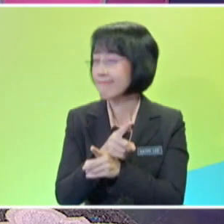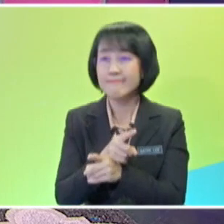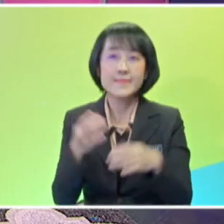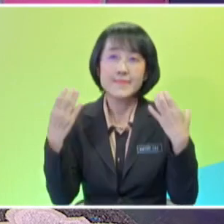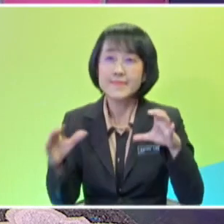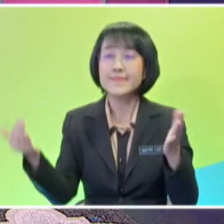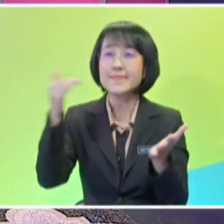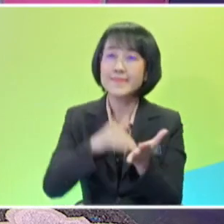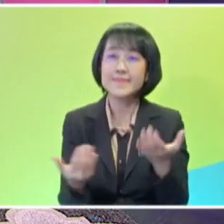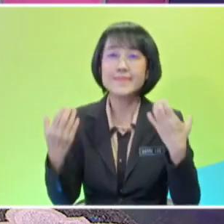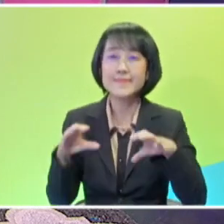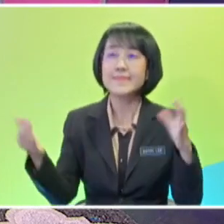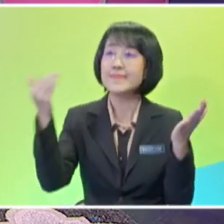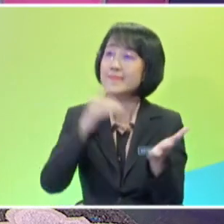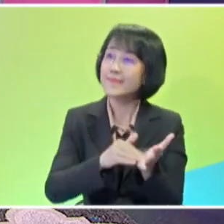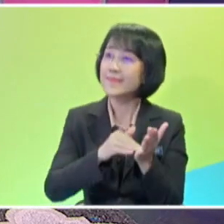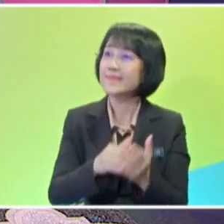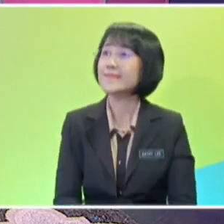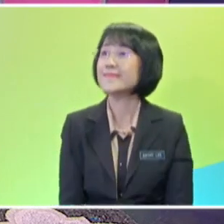coba lagi